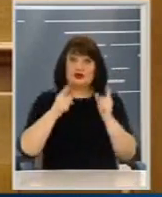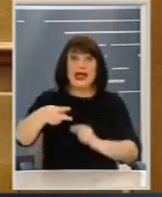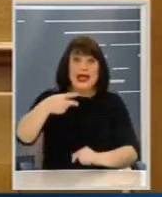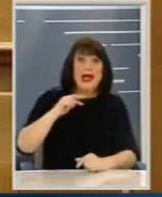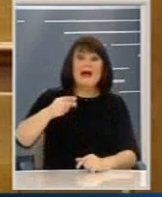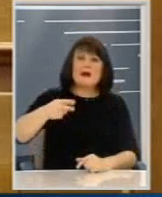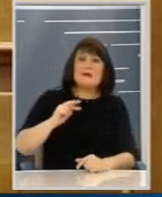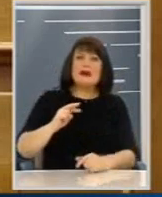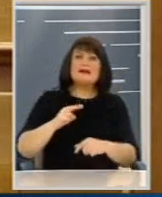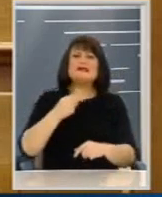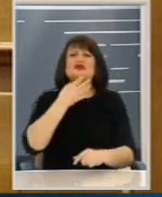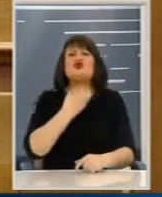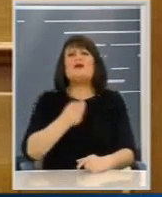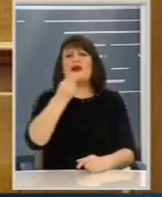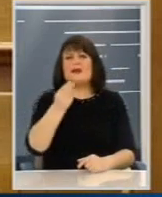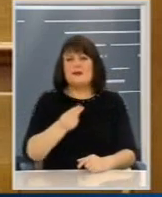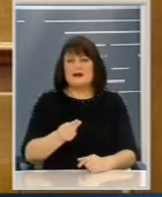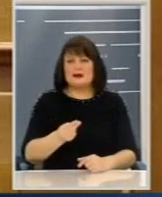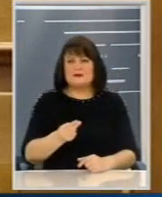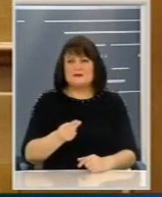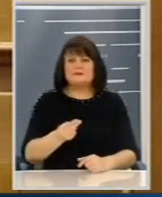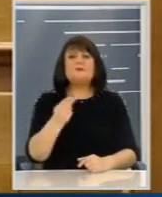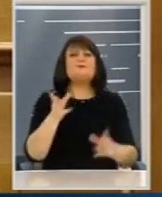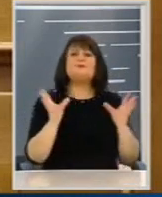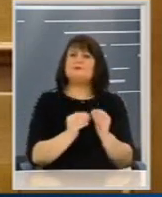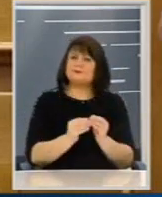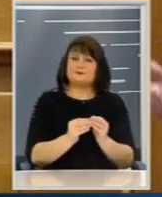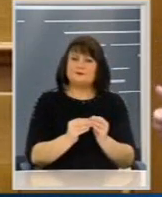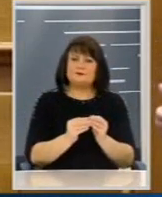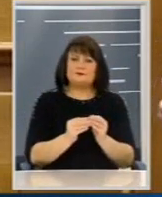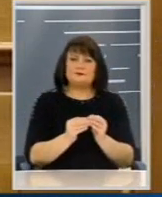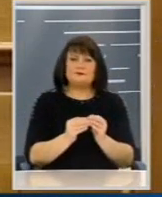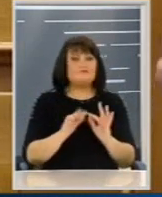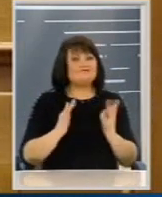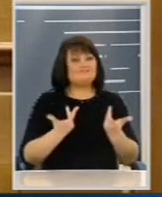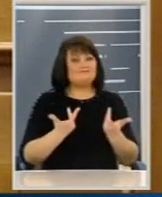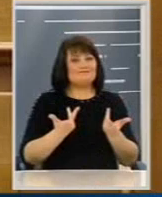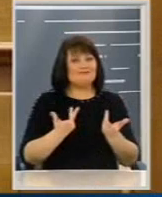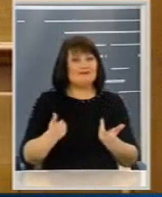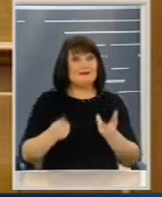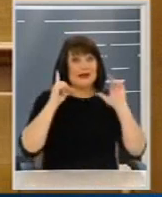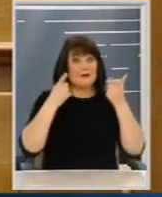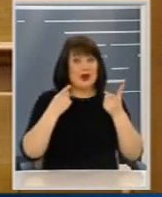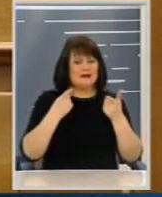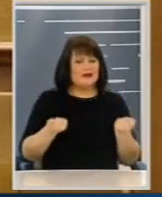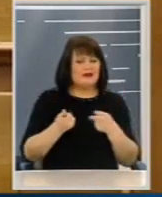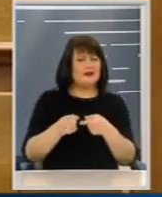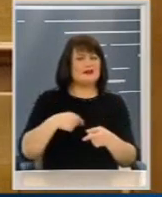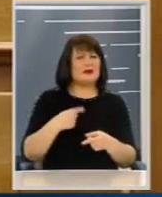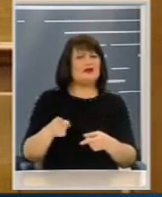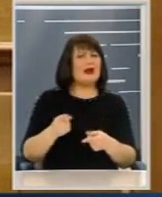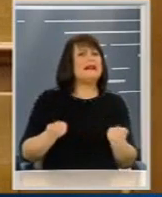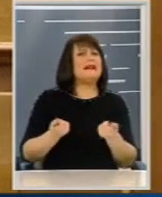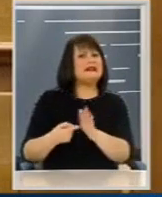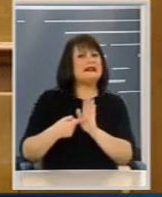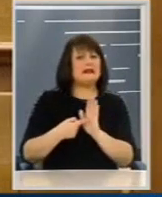απαντήσεις σε κρίσιμα θέματα που αφορούν τη στάση της αξιωματικής αντιπολίτευσης